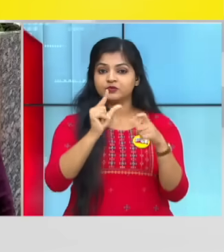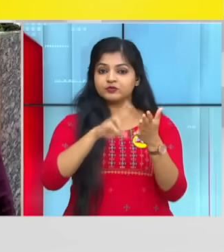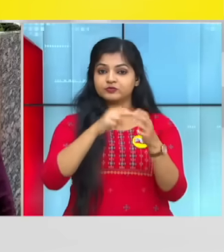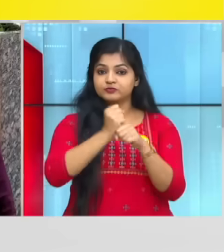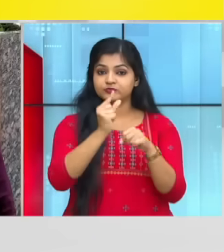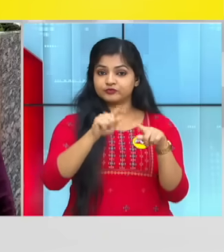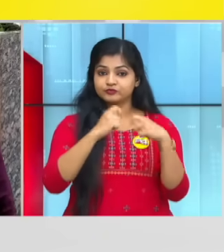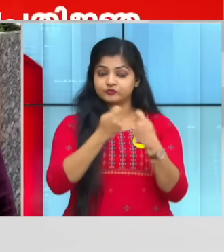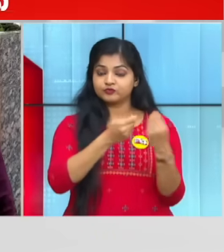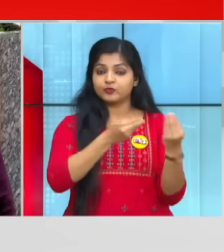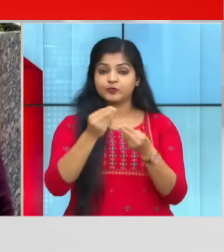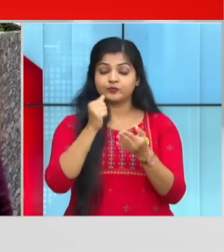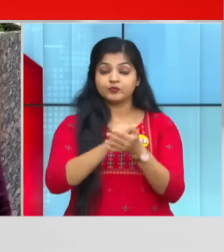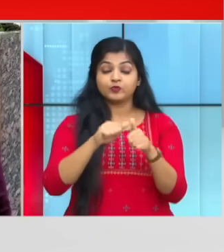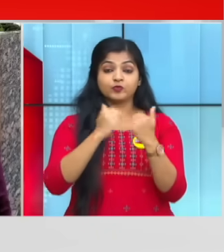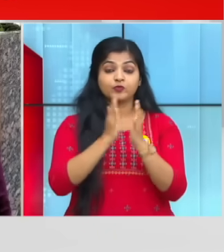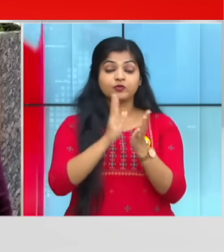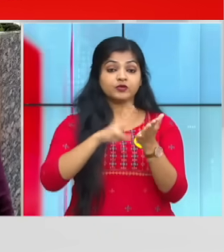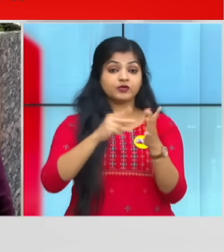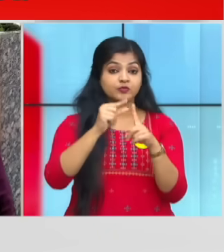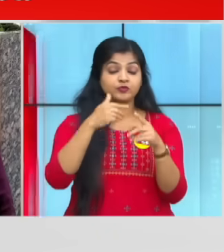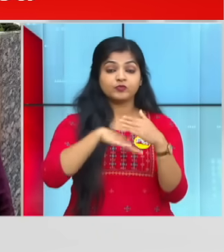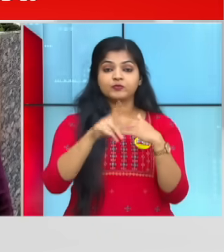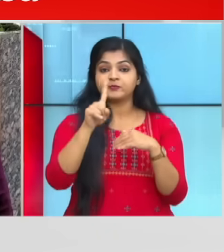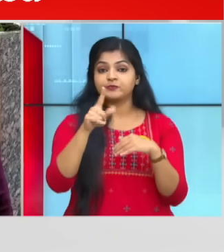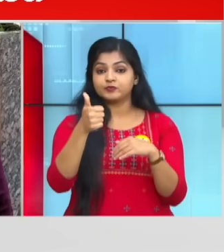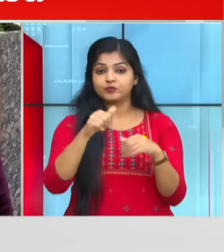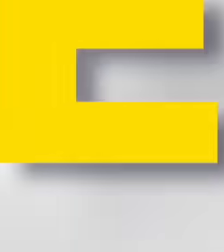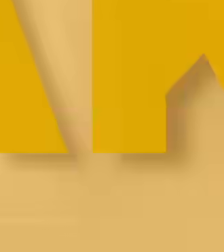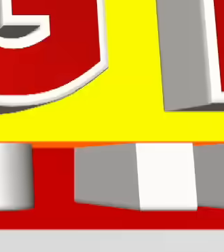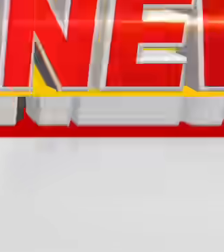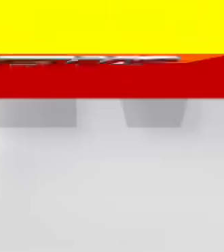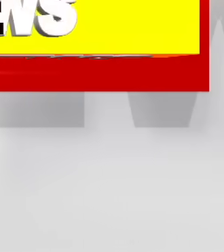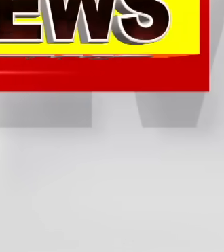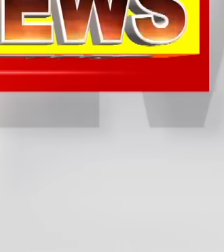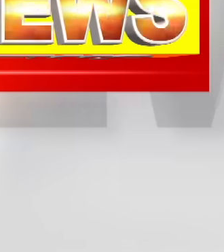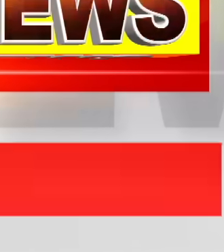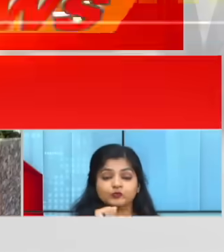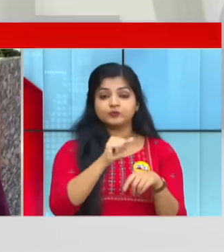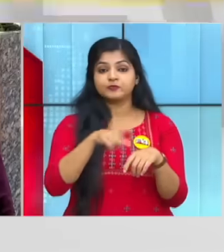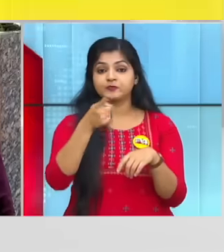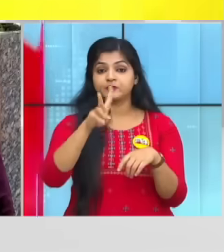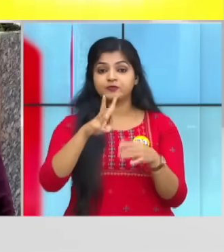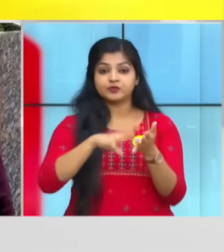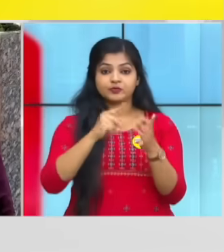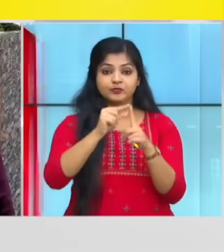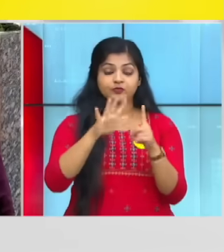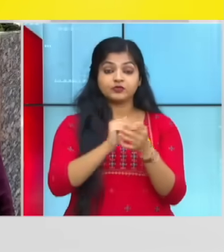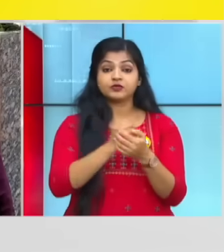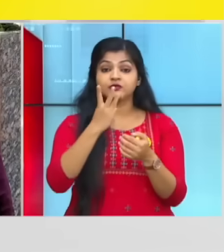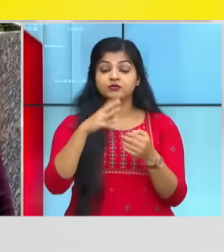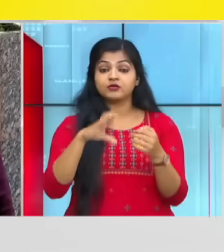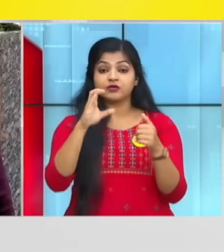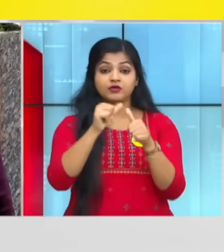ആകെയുള്ള എംപിമാരുടെ എണ്ണം തെലുങ്കു ദേശത്തിന് 16 ആണ് ജെഡിയുവിന് 12 എംപിമാരാണ് ഉള്ളത് അവർ ആവശ്യപ്പെടുന്നത് മൂന്ന് ക്യാബിനറ്റ്